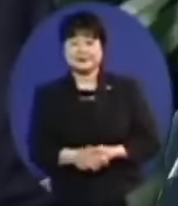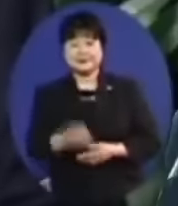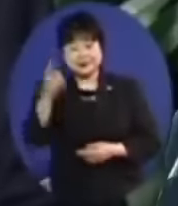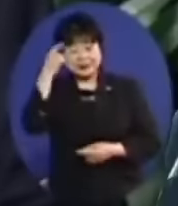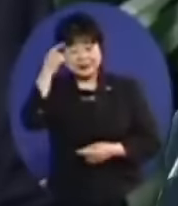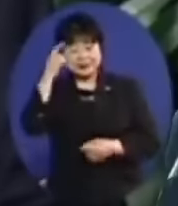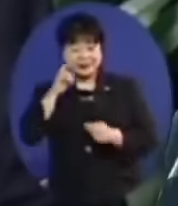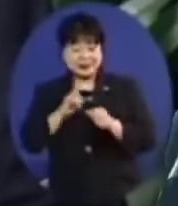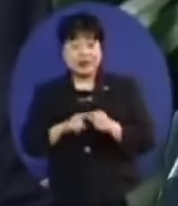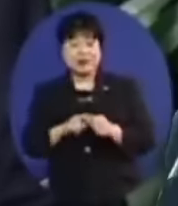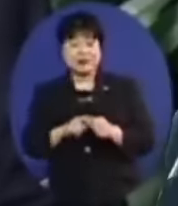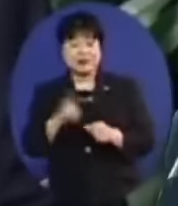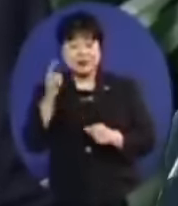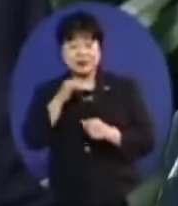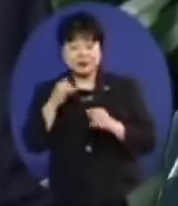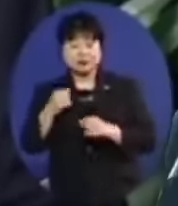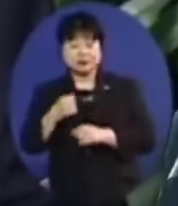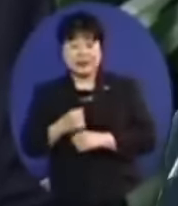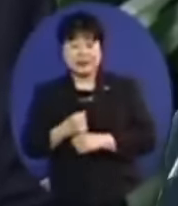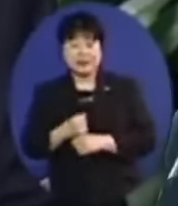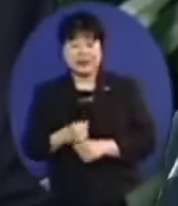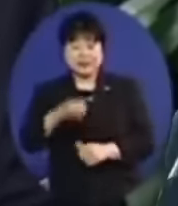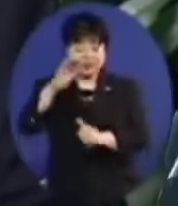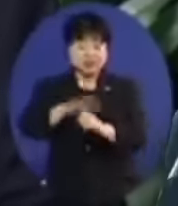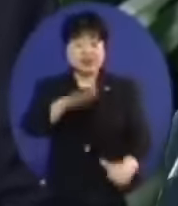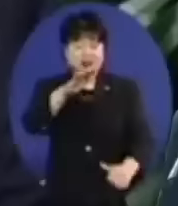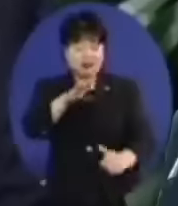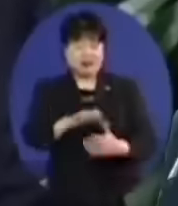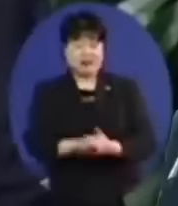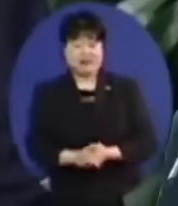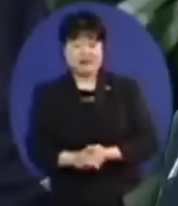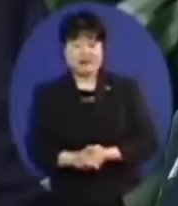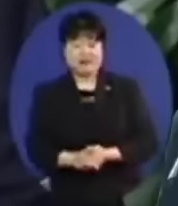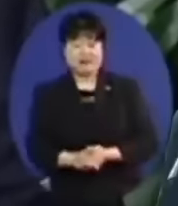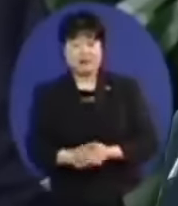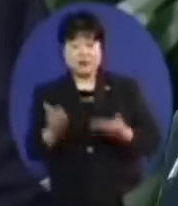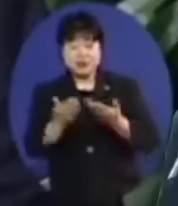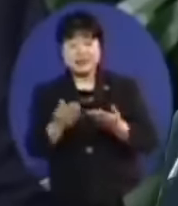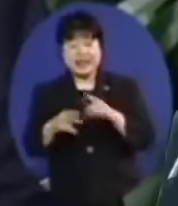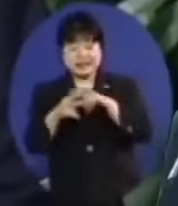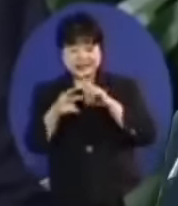정신적으로 적에게 진 것입니다. 또 무슨 일을 하든지